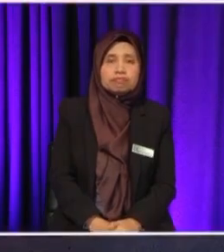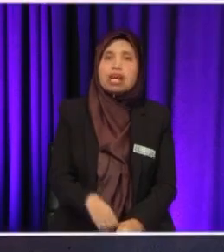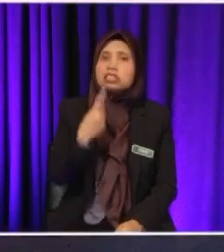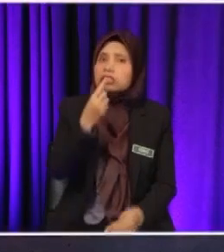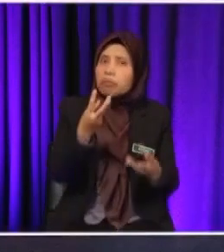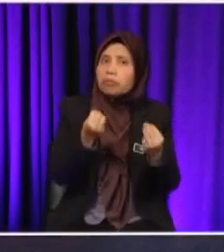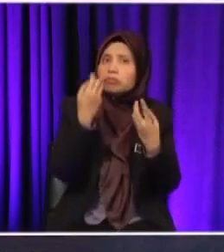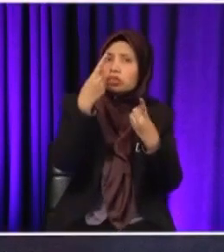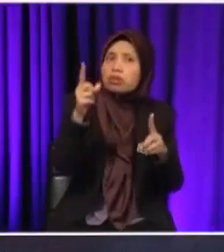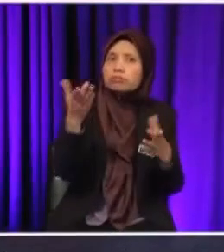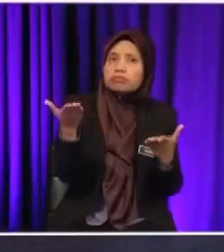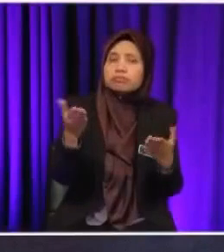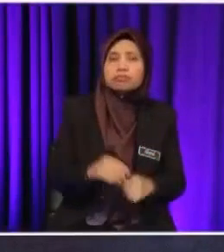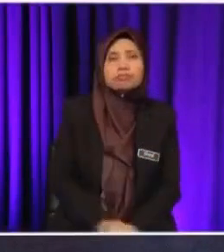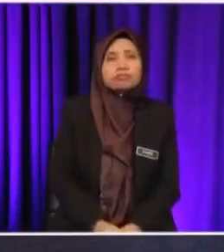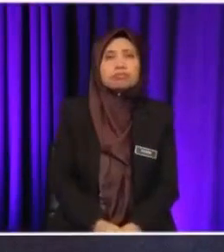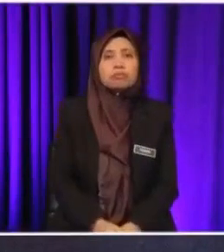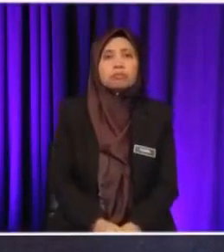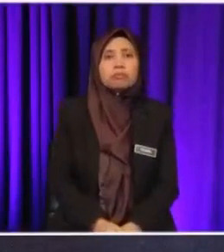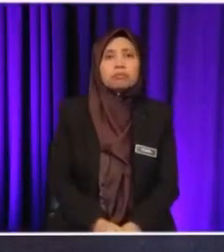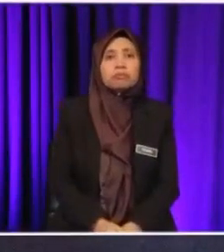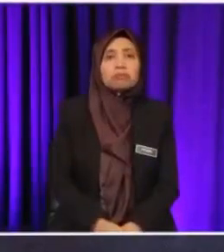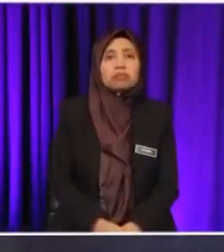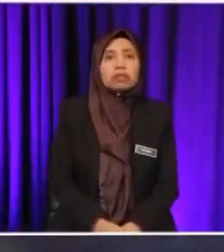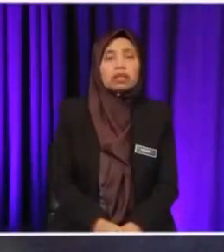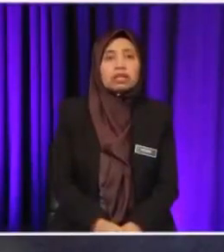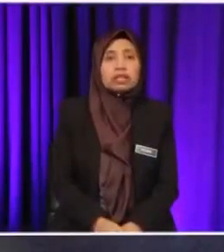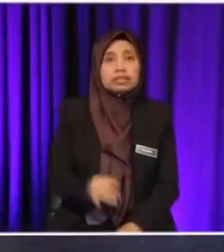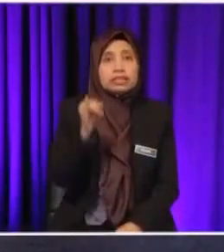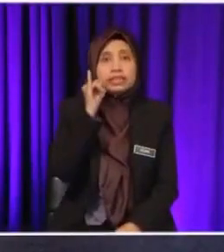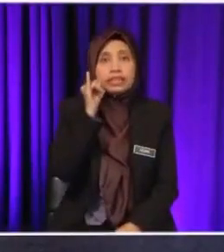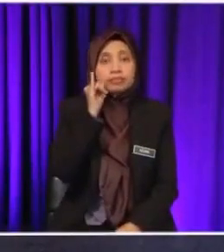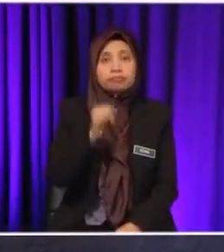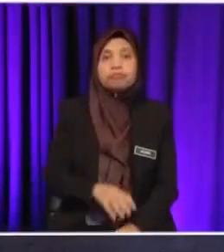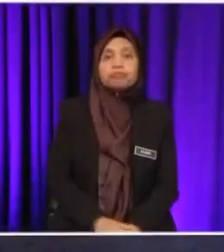jawab? Ada siapa nak jawab? Siapa? Okey, silakan Izian.